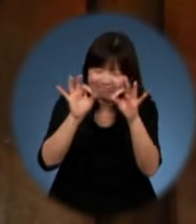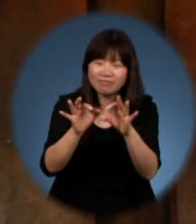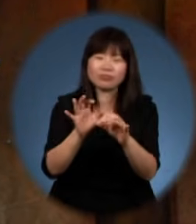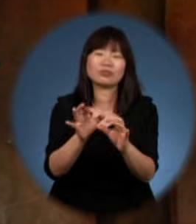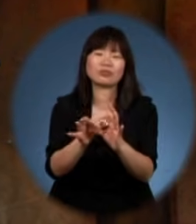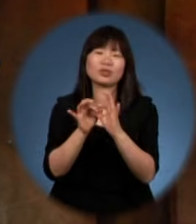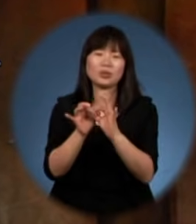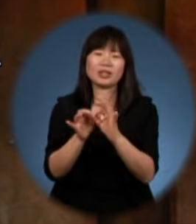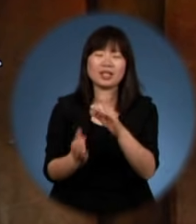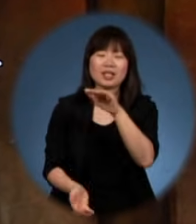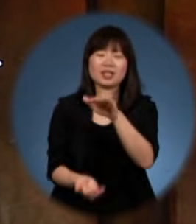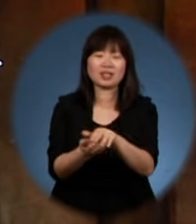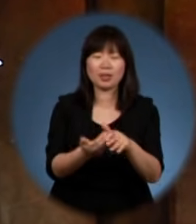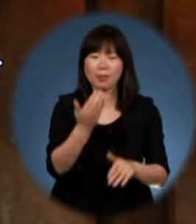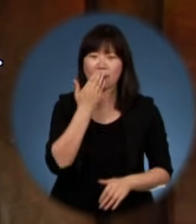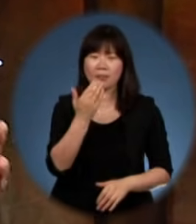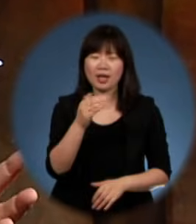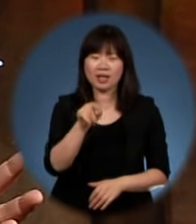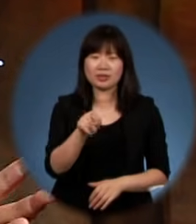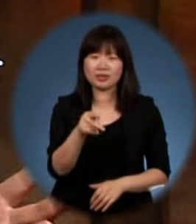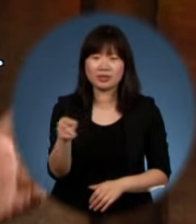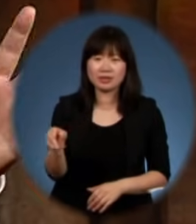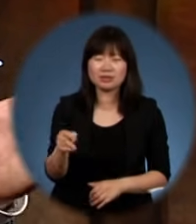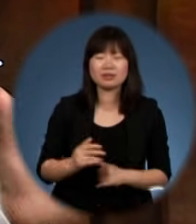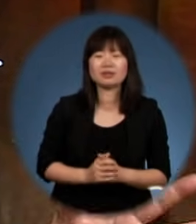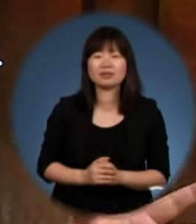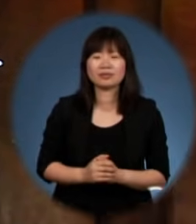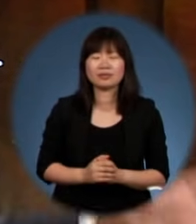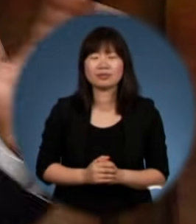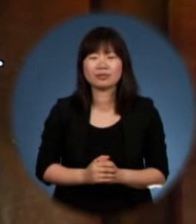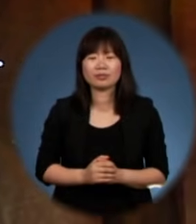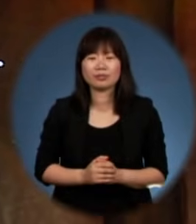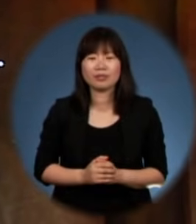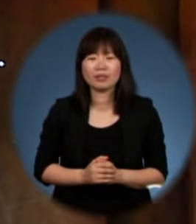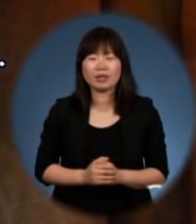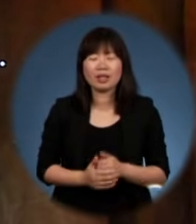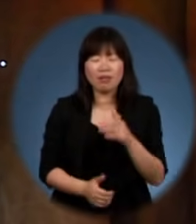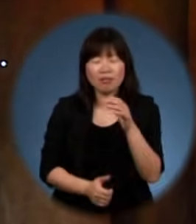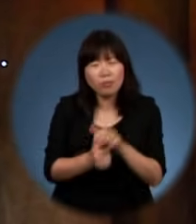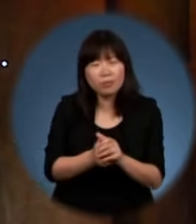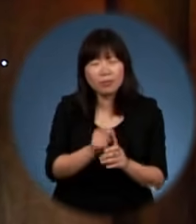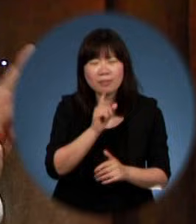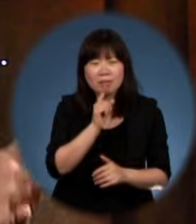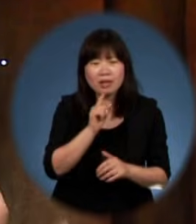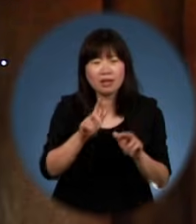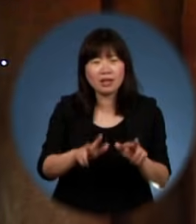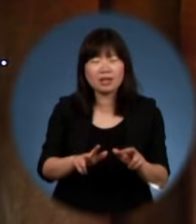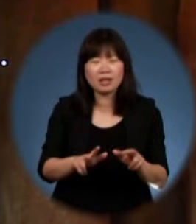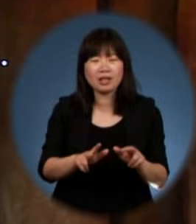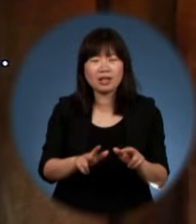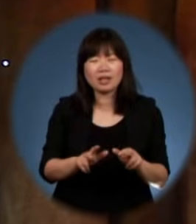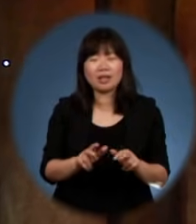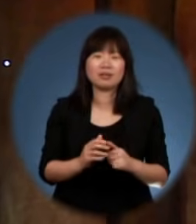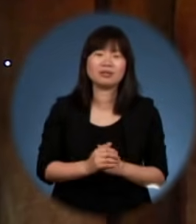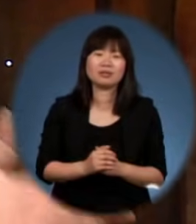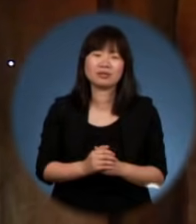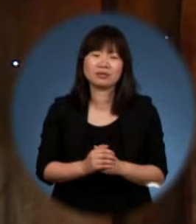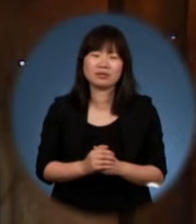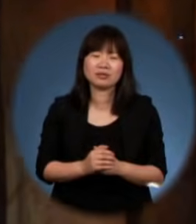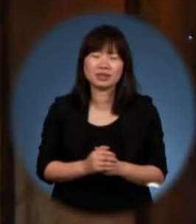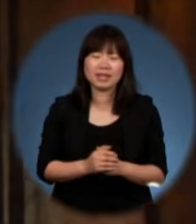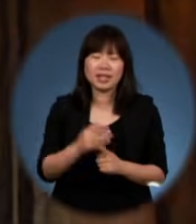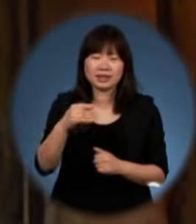실연 되었다는 것입니다 그것이 바로 이 타오 람 이 아래 태가